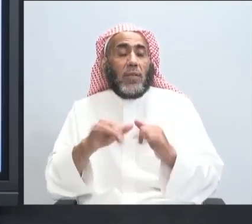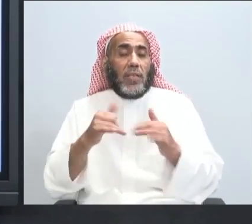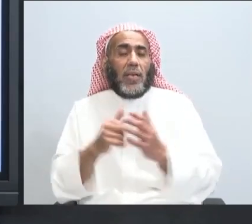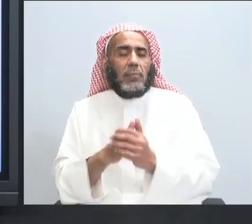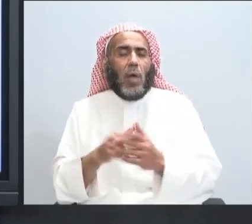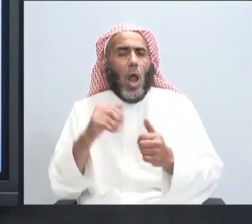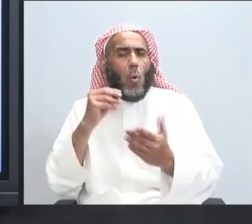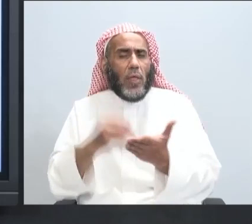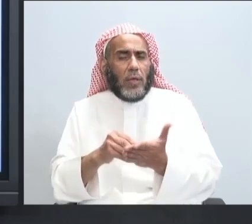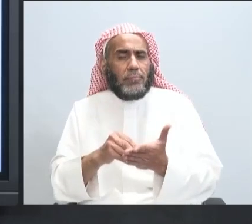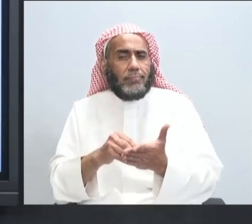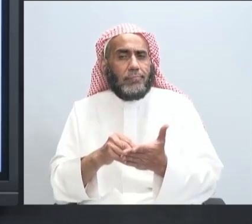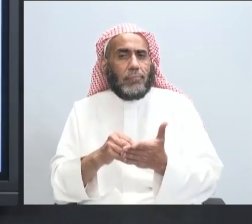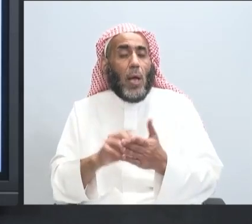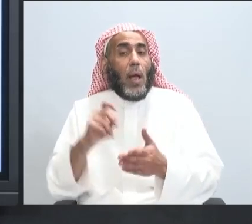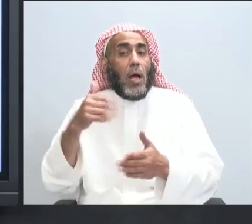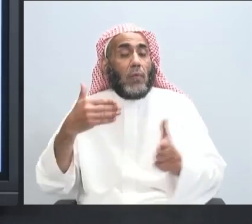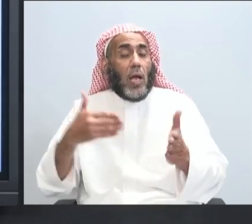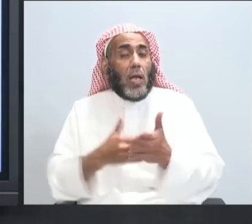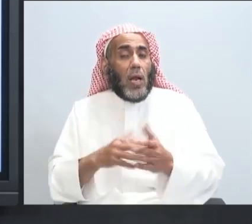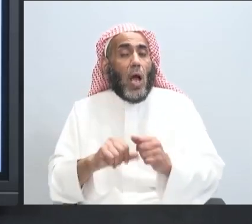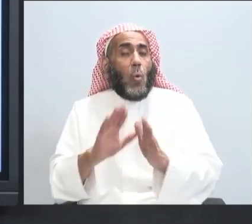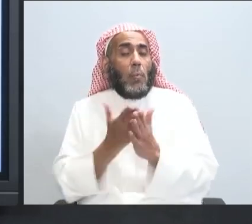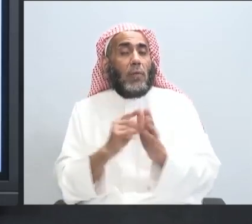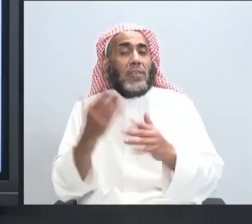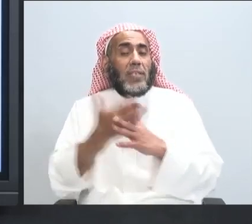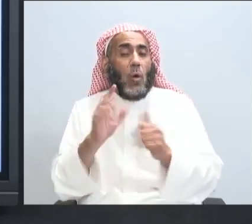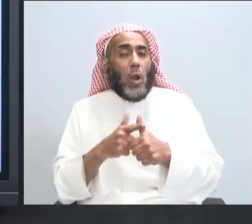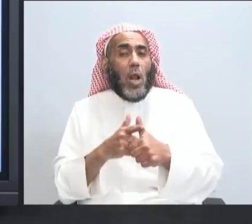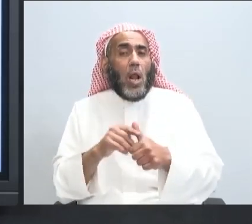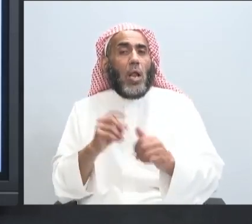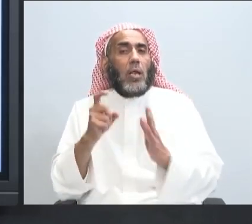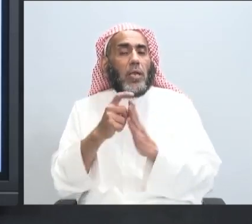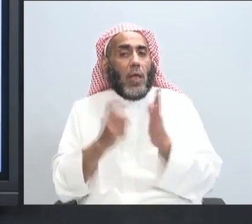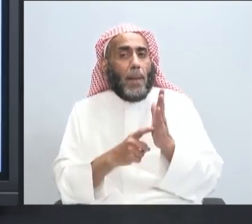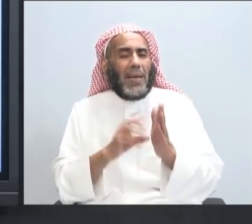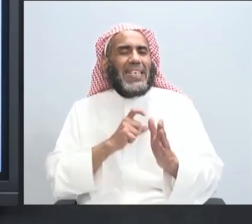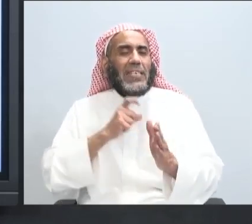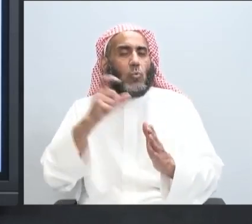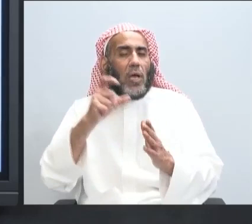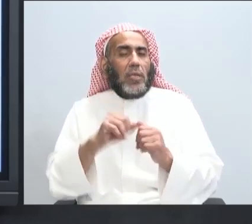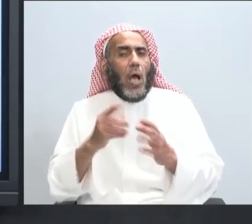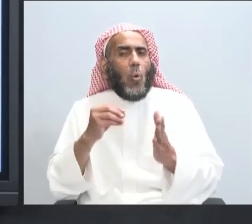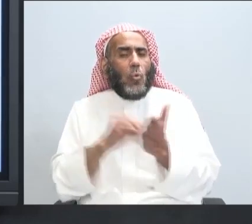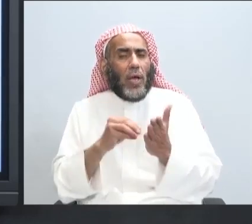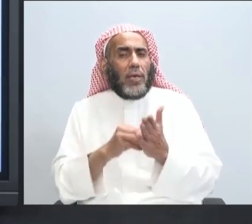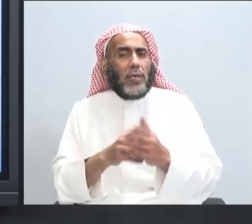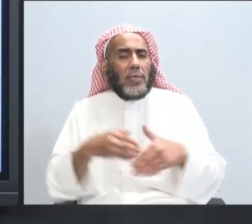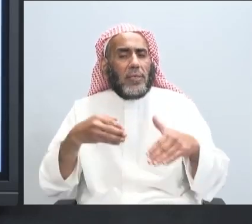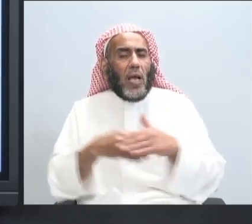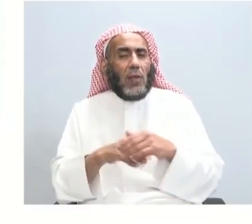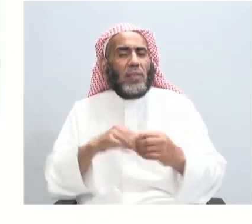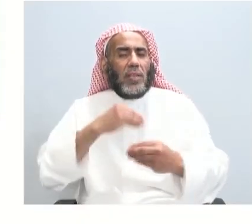طريقته، هل هو ذكر مثلا بالحرف الأخير هو الباب ثم الفصل، أو ذكر مثلا بنظام الأصوات، أو ذكر في دخل في